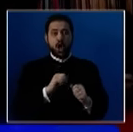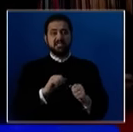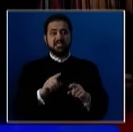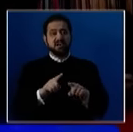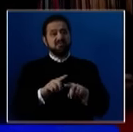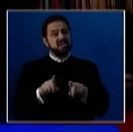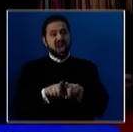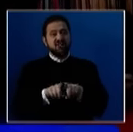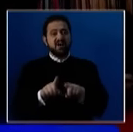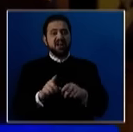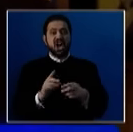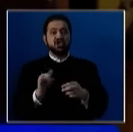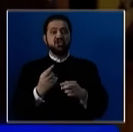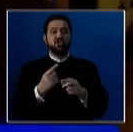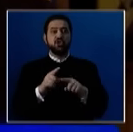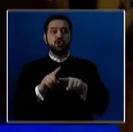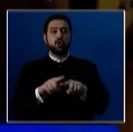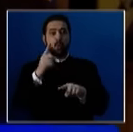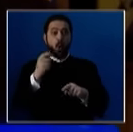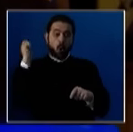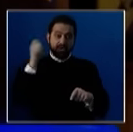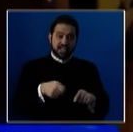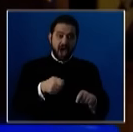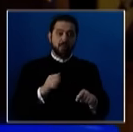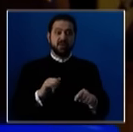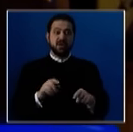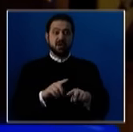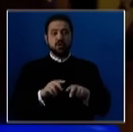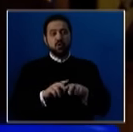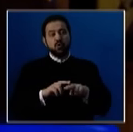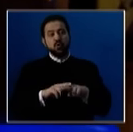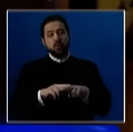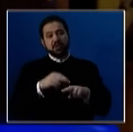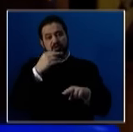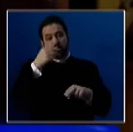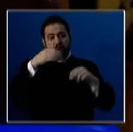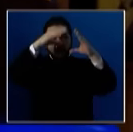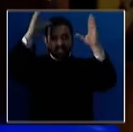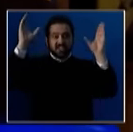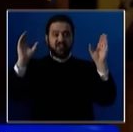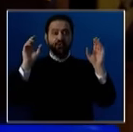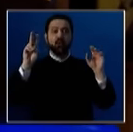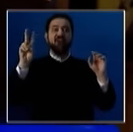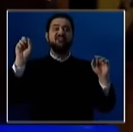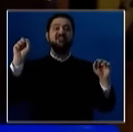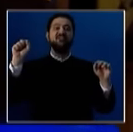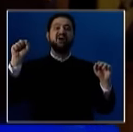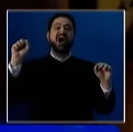că același lucru se întâmpla între el și Sfântul Grigorie. Aveau, cum spun